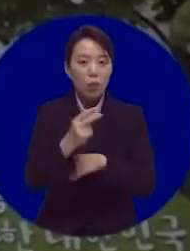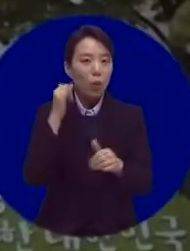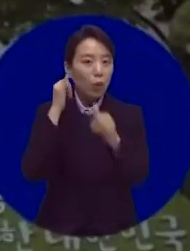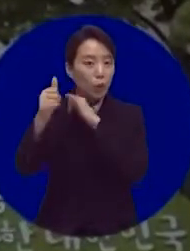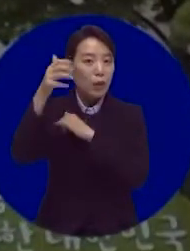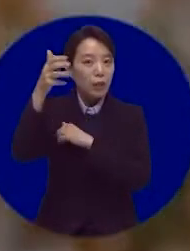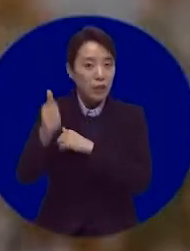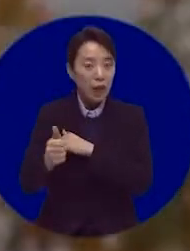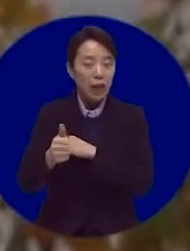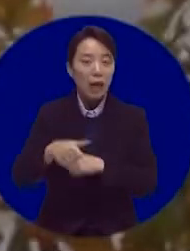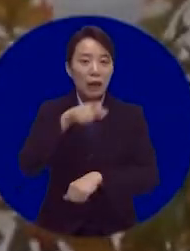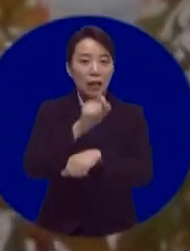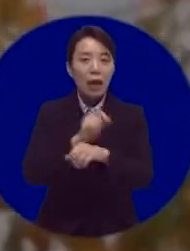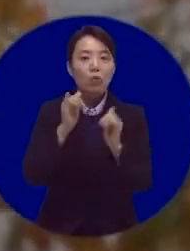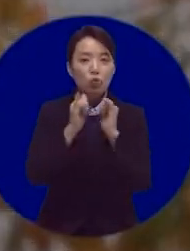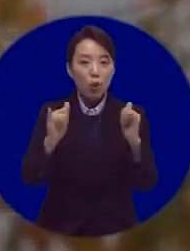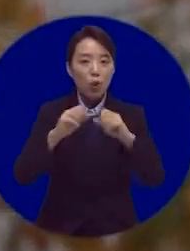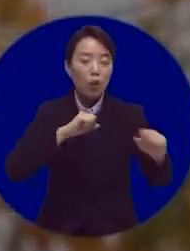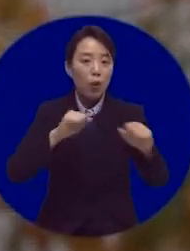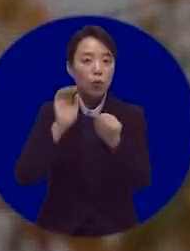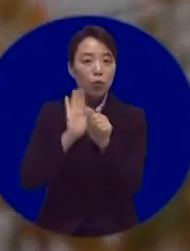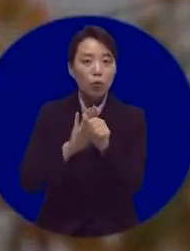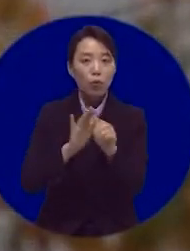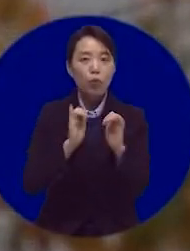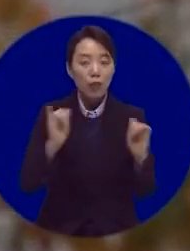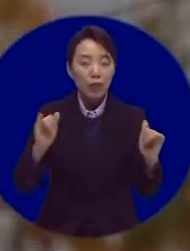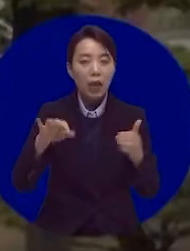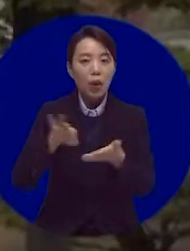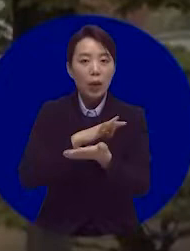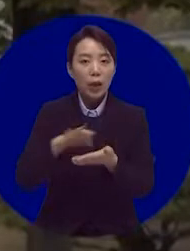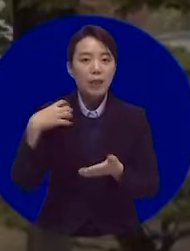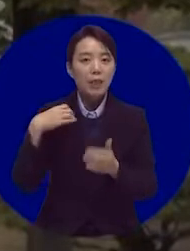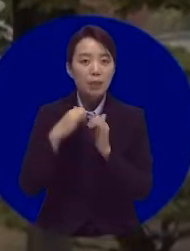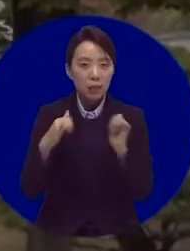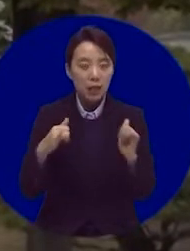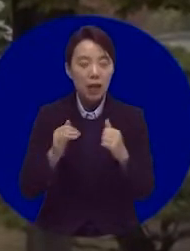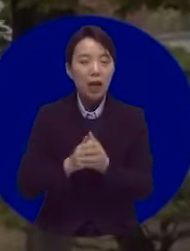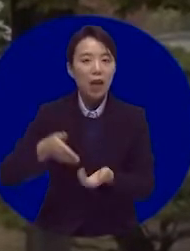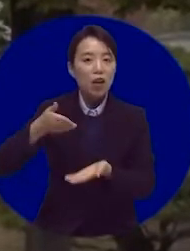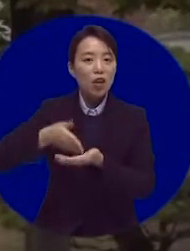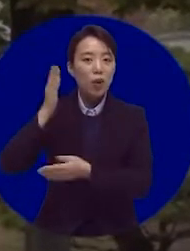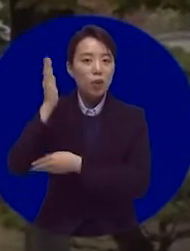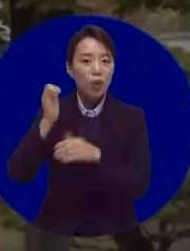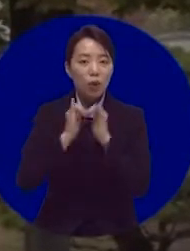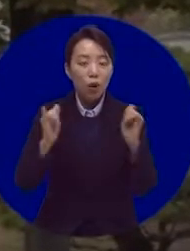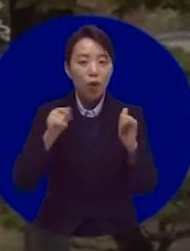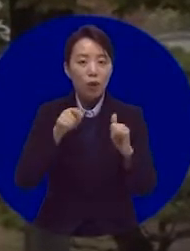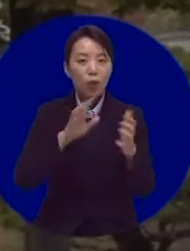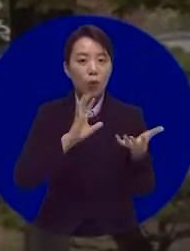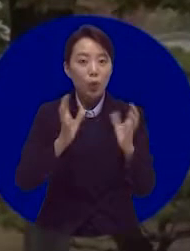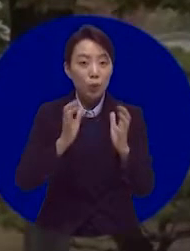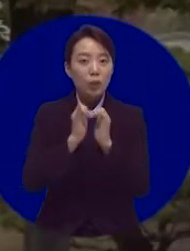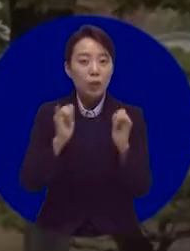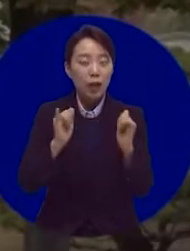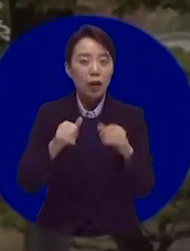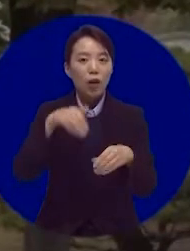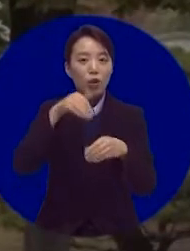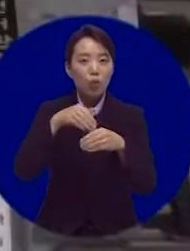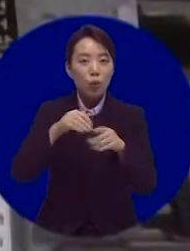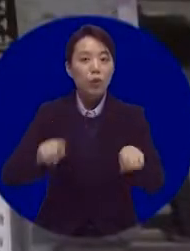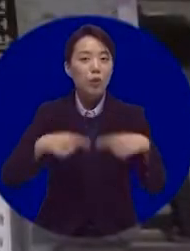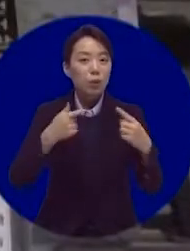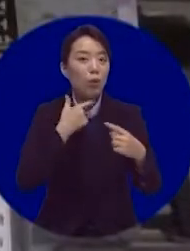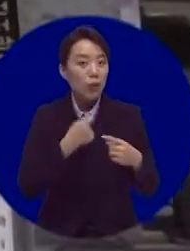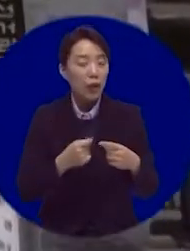선거연락소장, 선거사무원, 활동보조인, 회계책임자, 연설원, 대담 토론자 또는 투표 참관인이 되고자